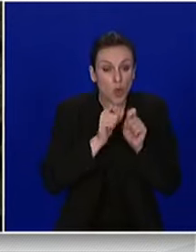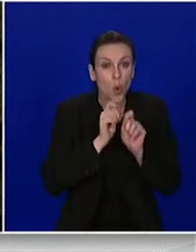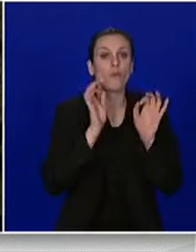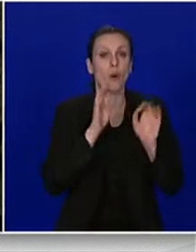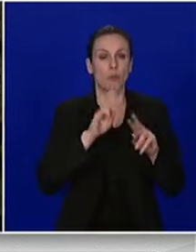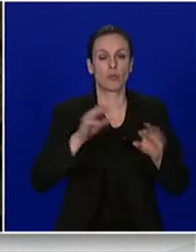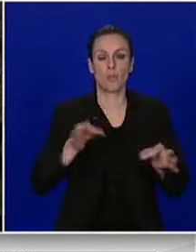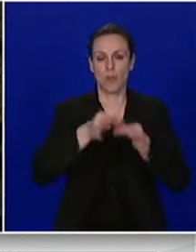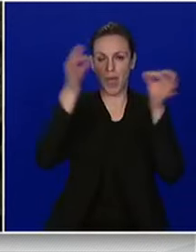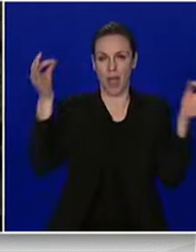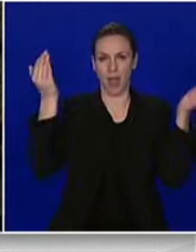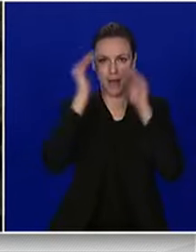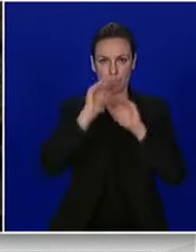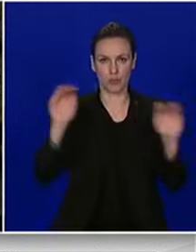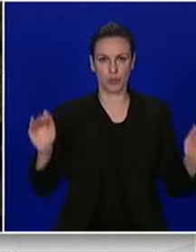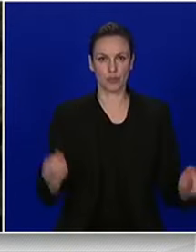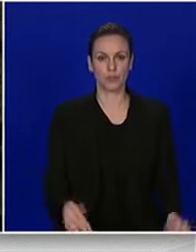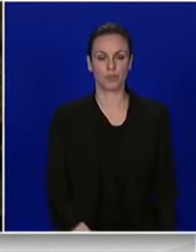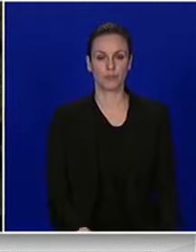javno objaviti.